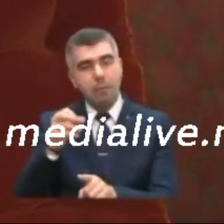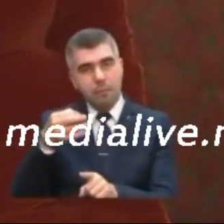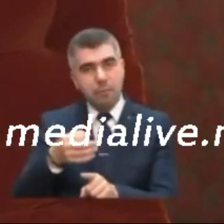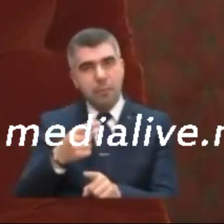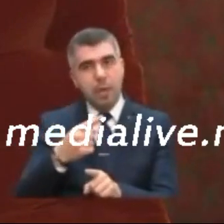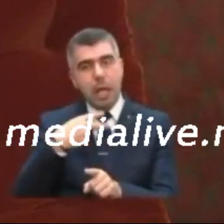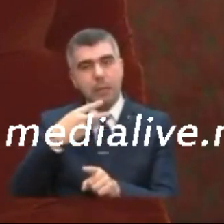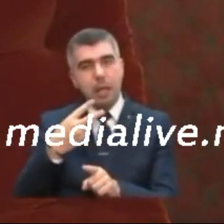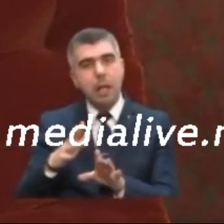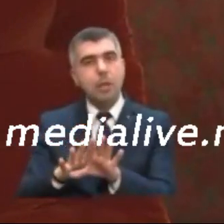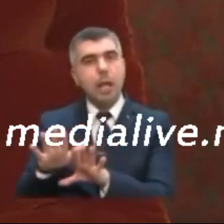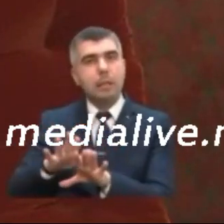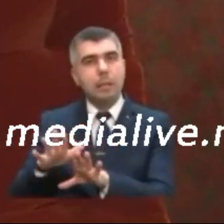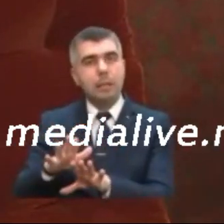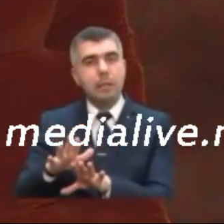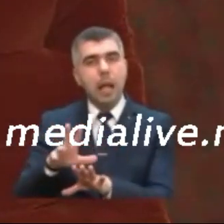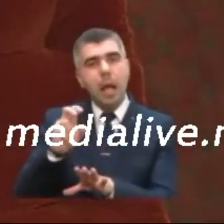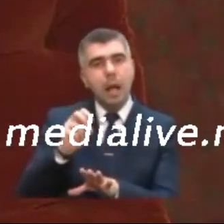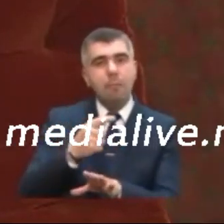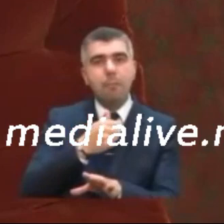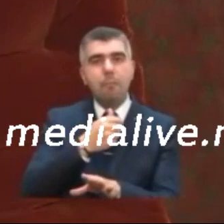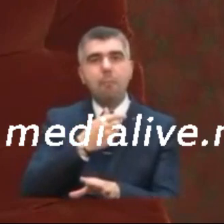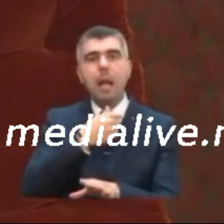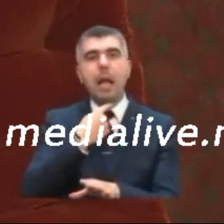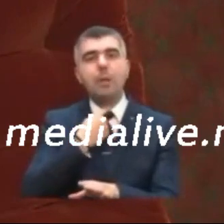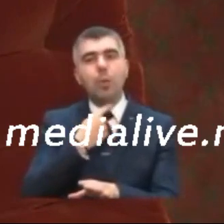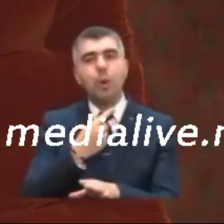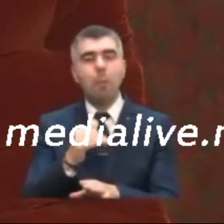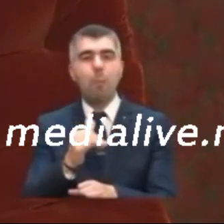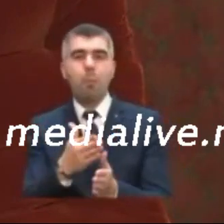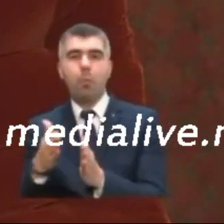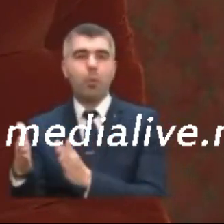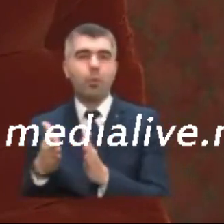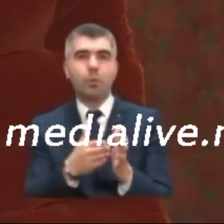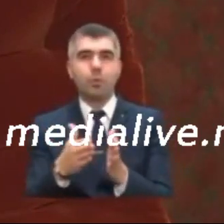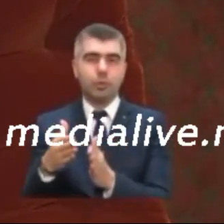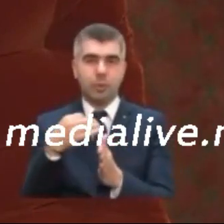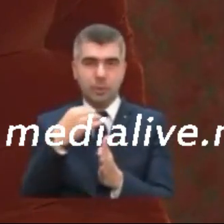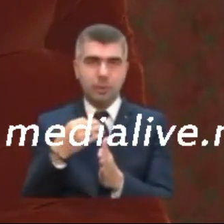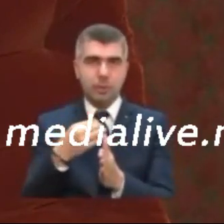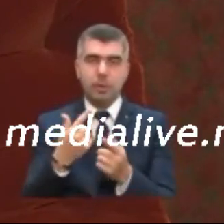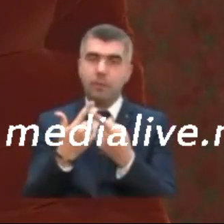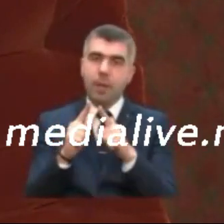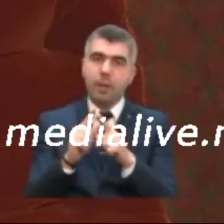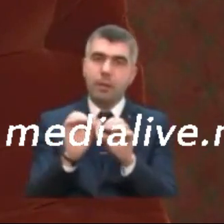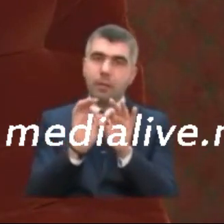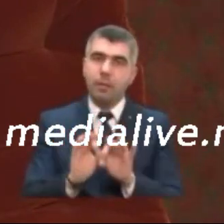السوسيه، كنفهم شويه الريفيه لان الوالده ديالي ريفيه. الاطلس مازال ما تزوجت من الاطلس، مازال ما عندي والده من